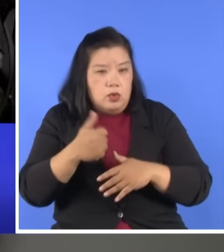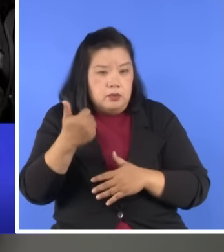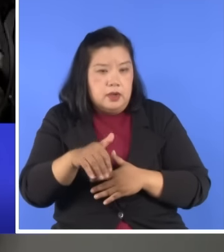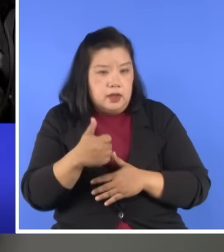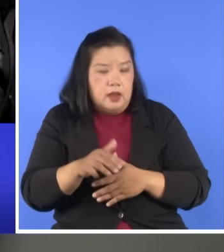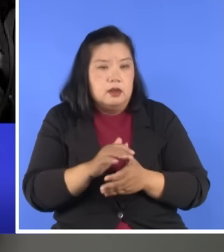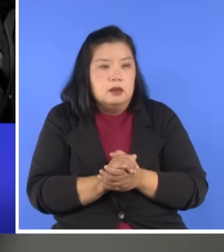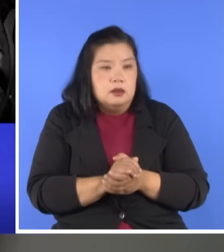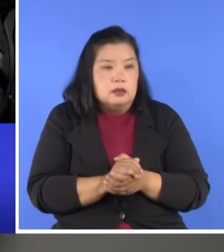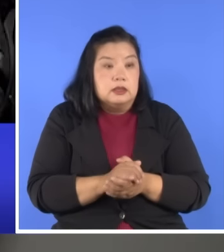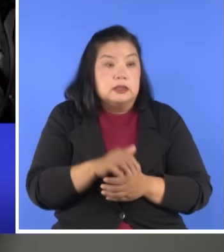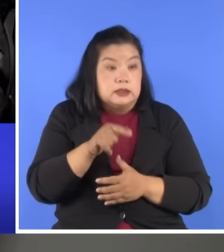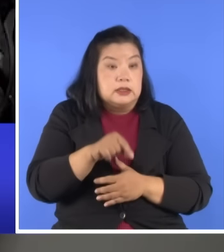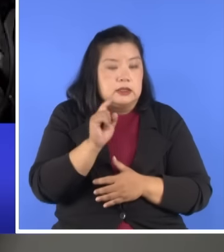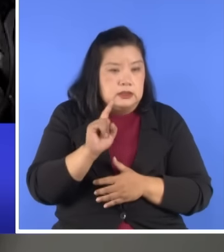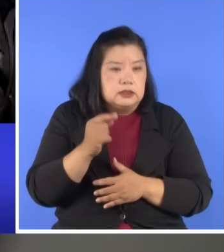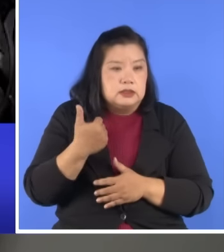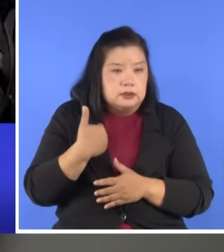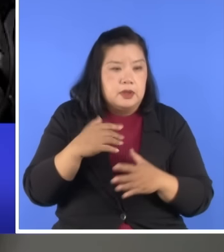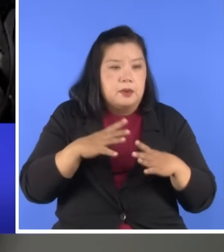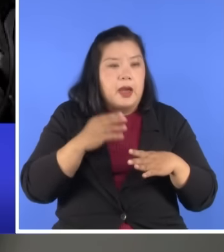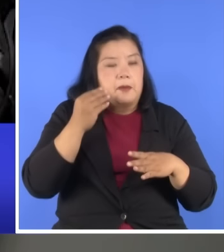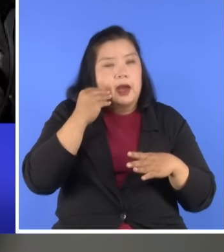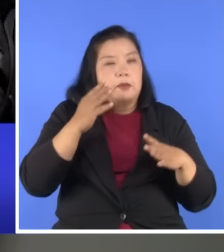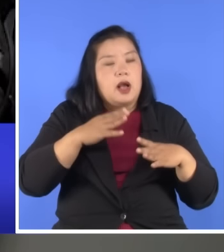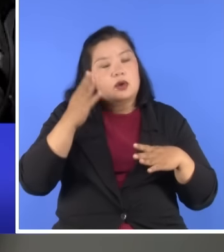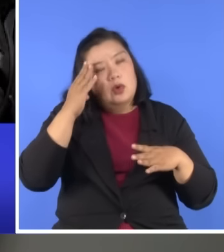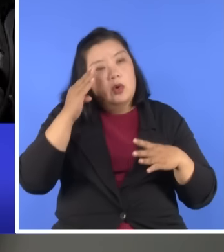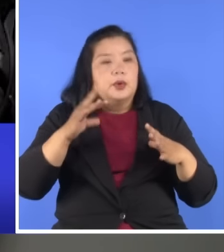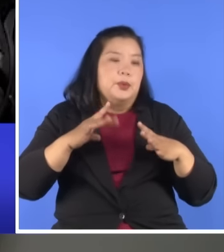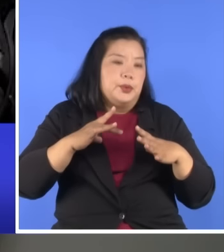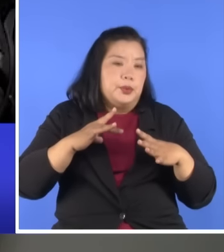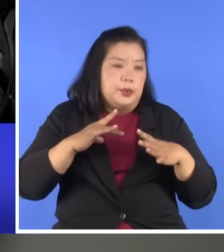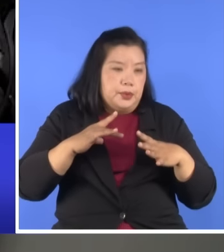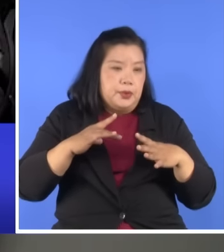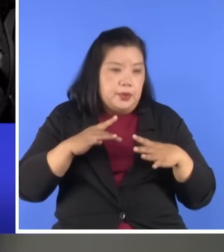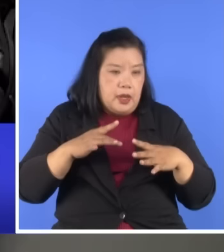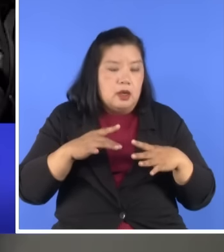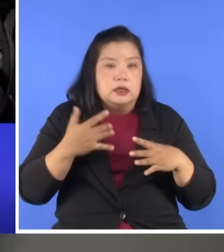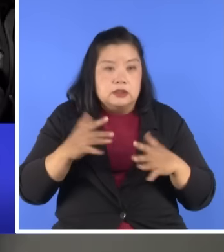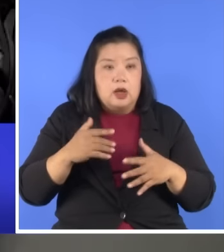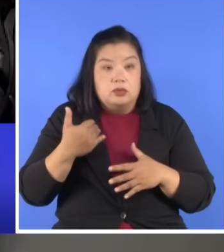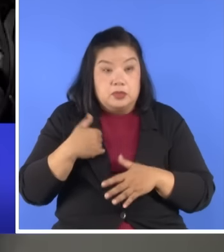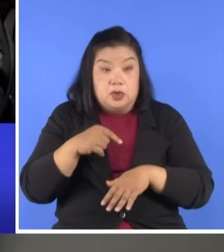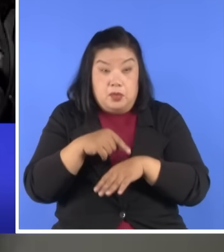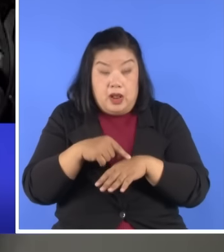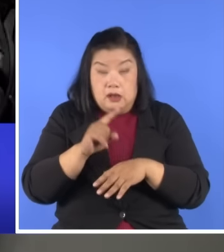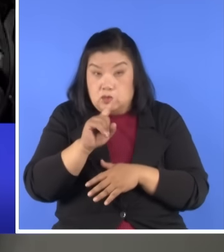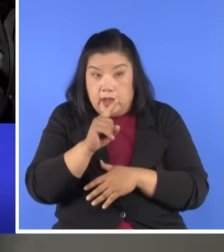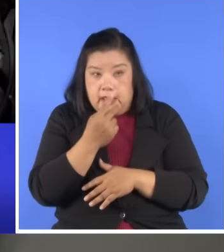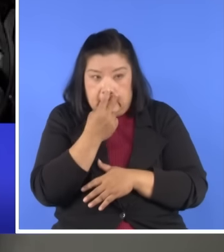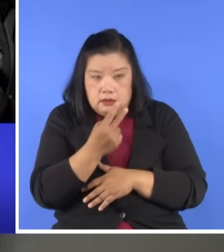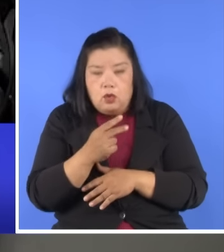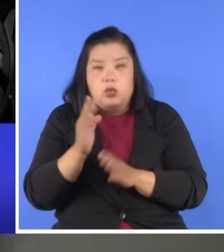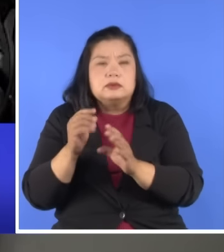คือบ้านหลังเยเคตั้งใจจะให้เป็นบ้านพักตากอากาศค่ะให้ลูกน้องเข้าไปพักอาศัยช่วงนั้นก็เป็นช่วงกลางวันน่ะเนาะลูกน้องก็ไปช่วยทำ